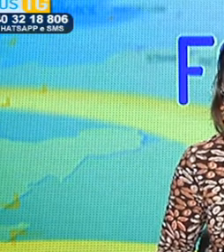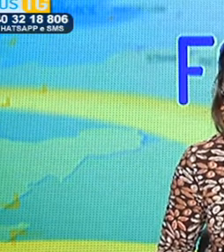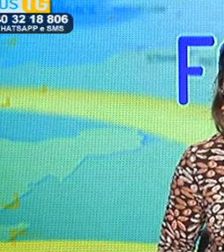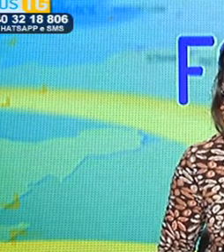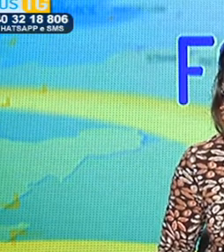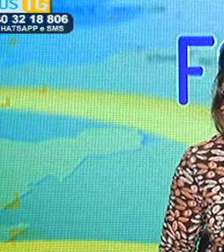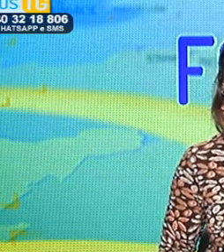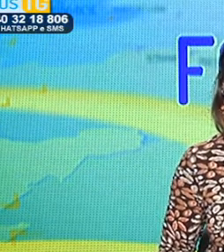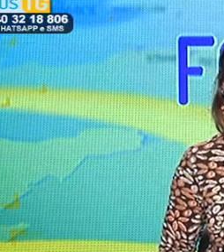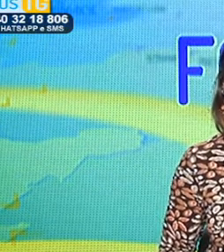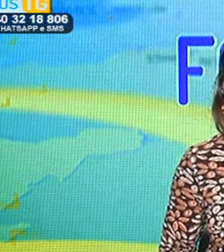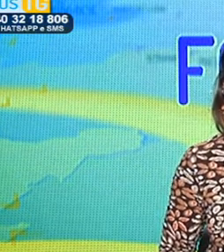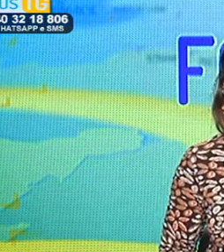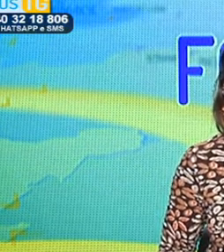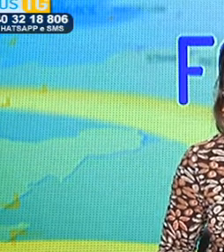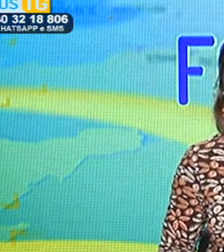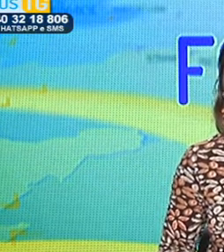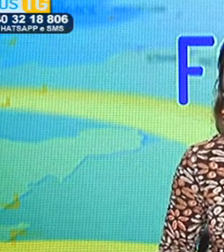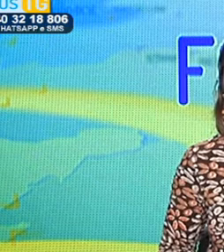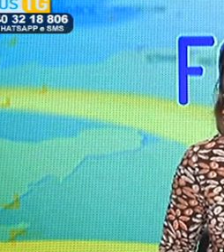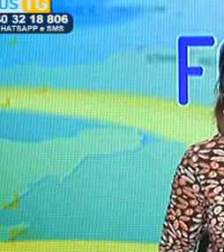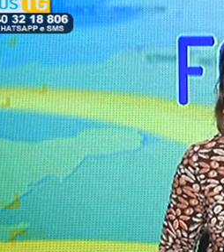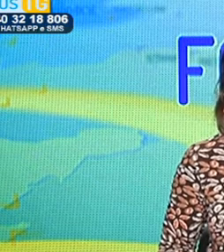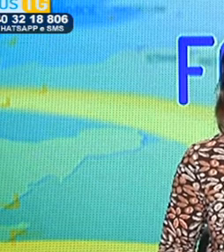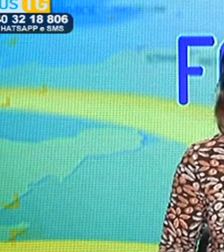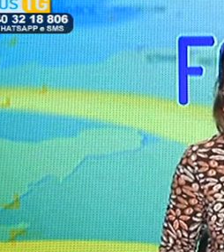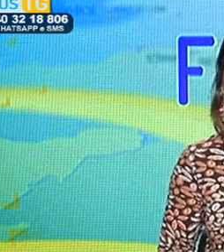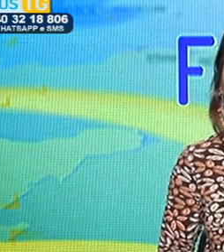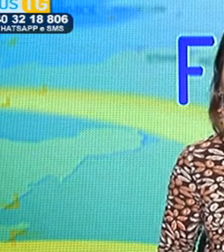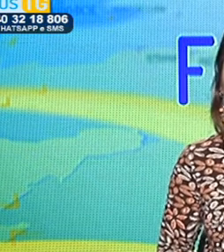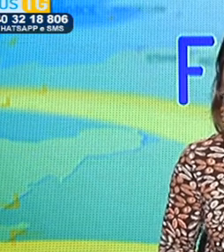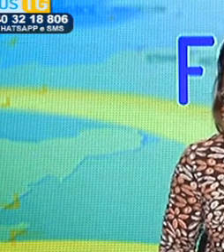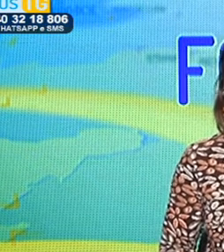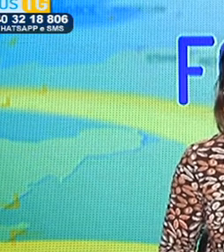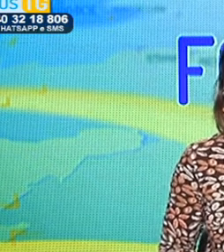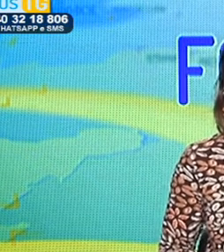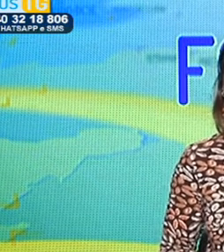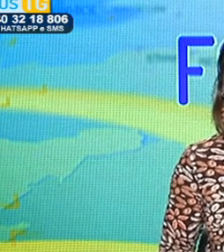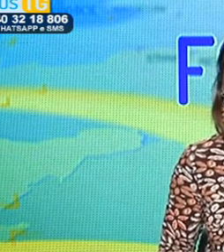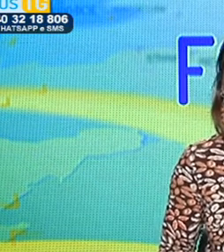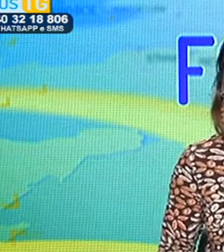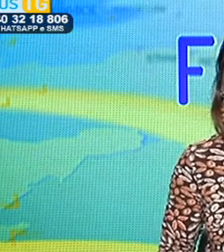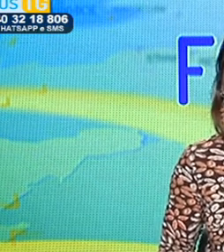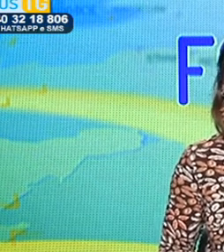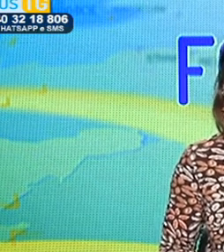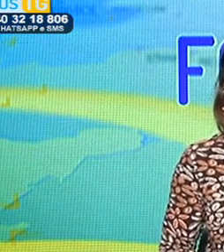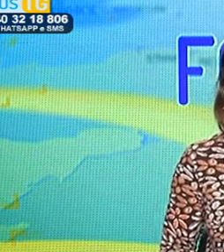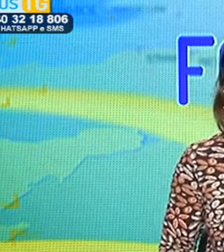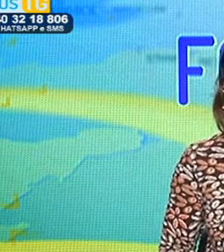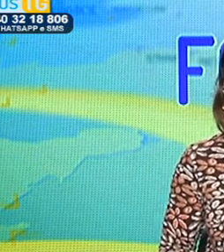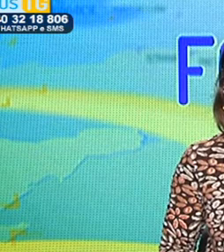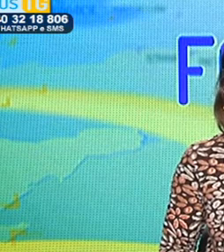tra poco arriverà il governatore Zai, di conseguenza sentiremo che novità ci sono, ma prima di lasciare la parola al governatore Zai e